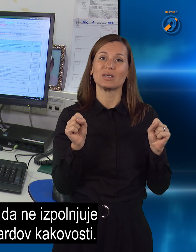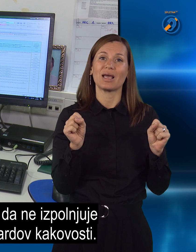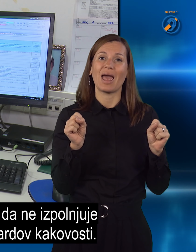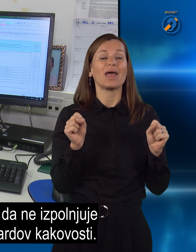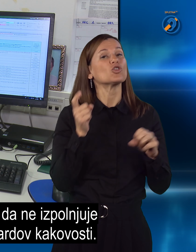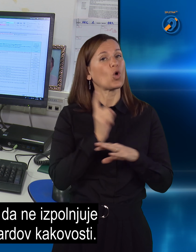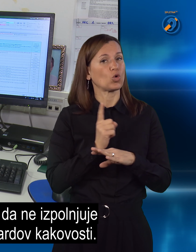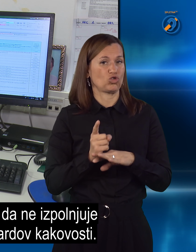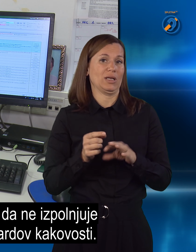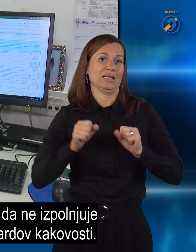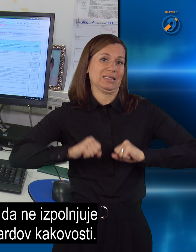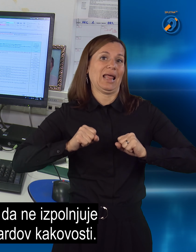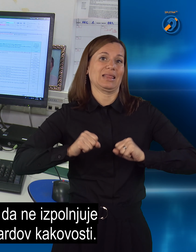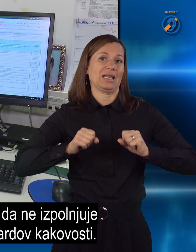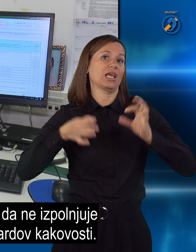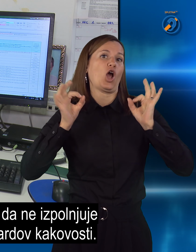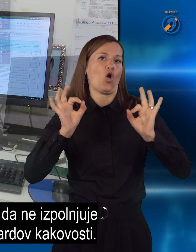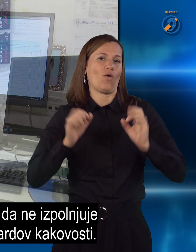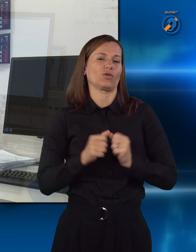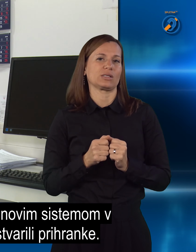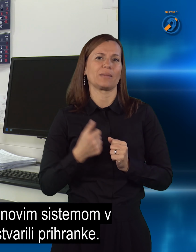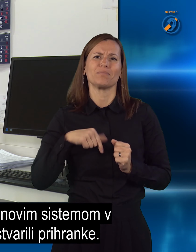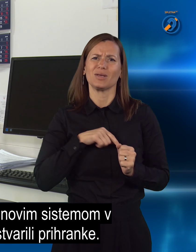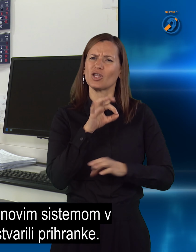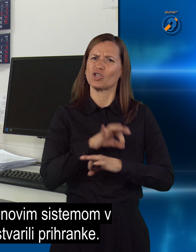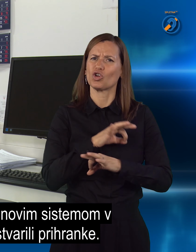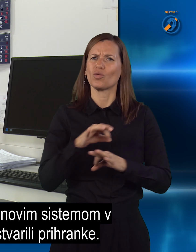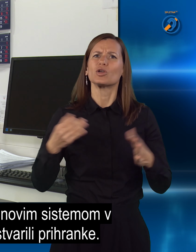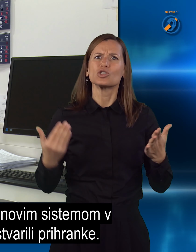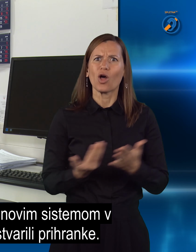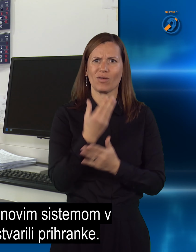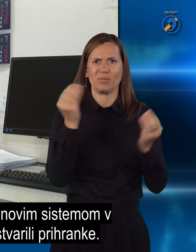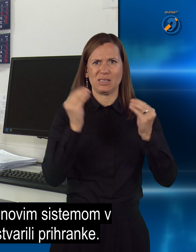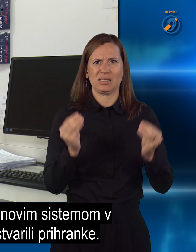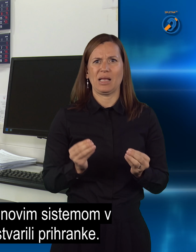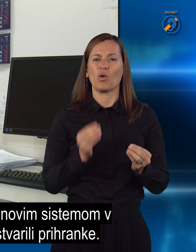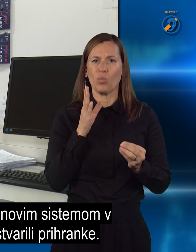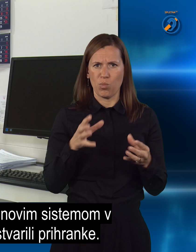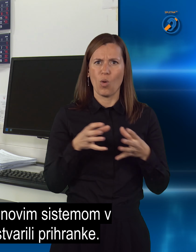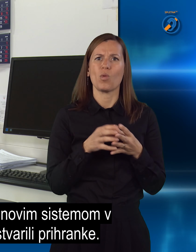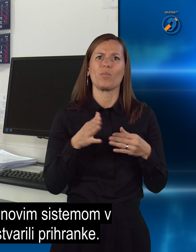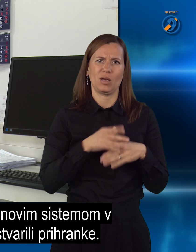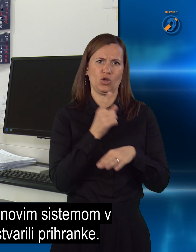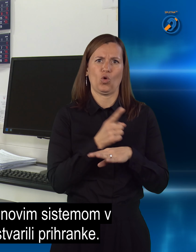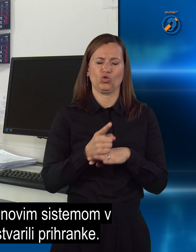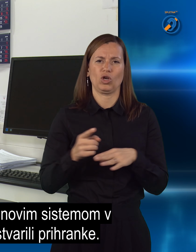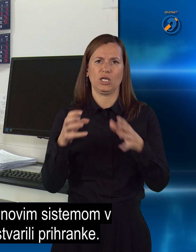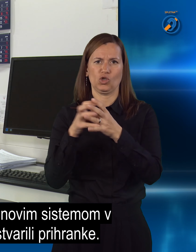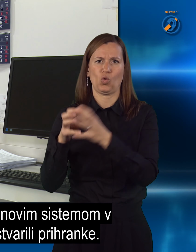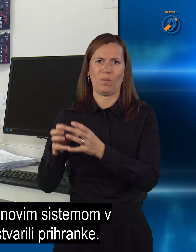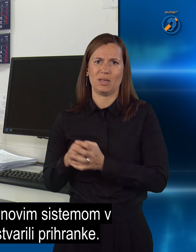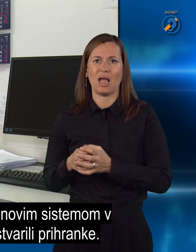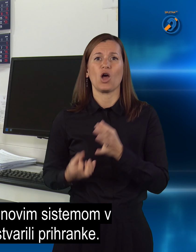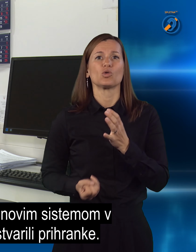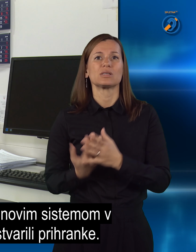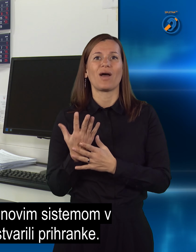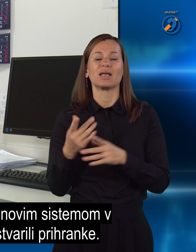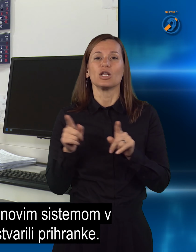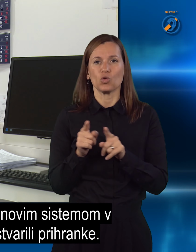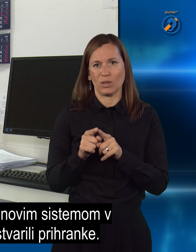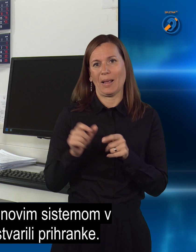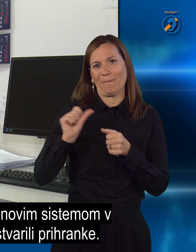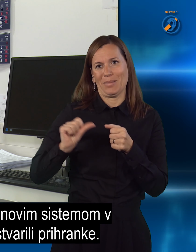prej omenjenih določenih standardov kakovosti. Načrtujemo, da z novim sistemom bomo pri določenih skupinah